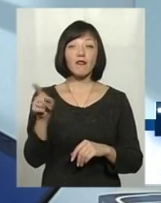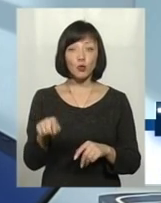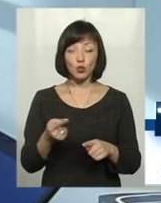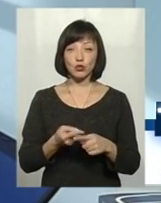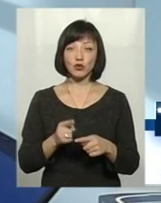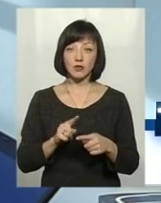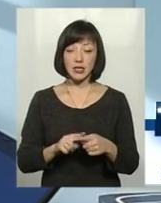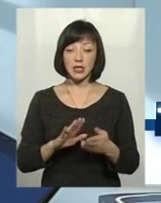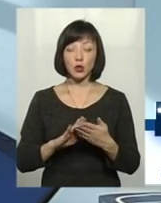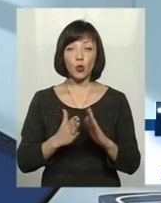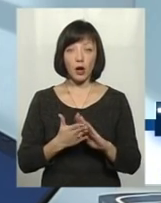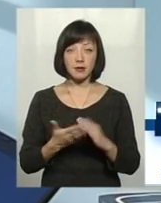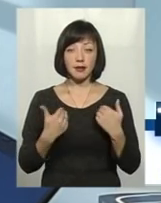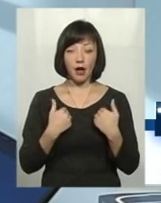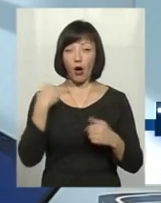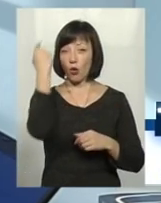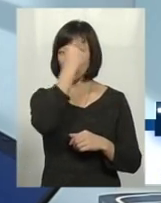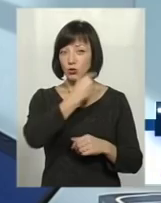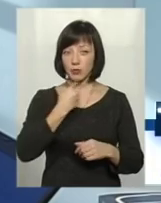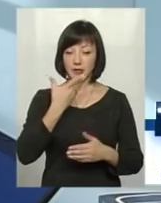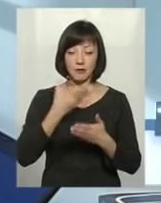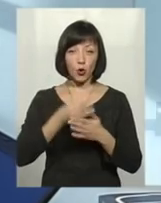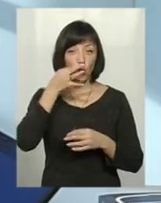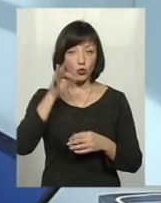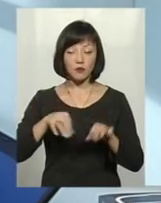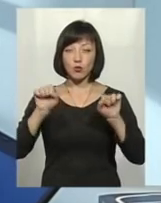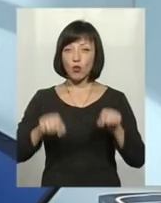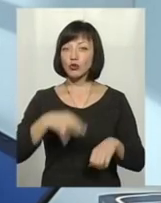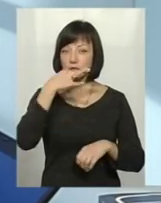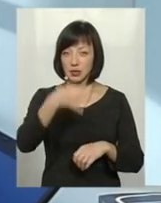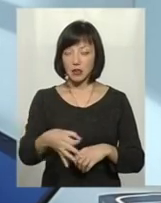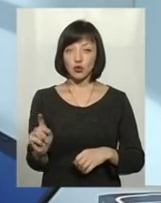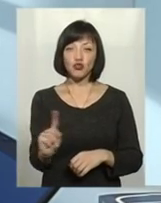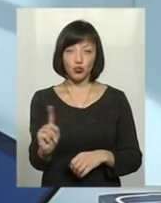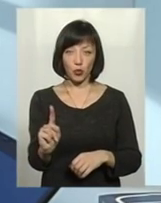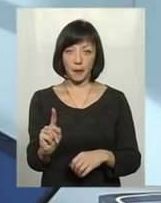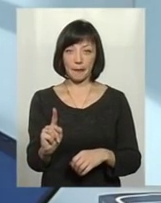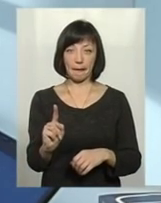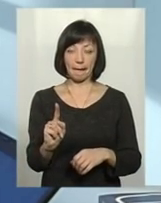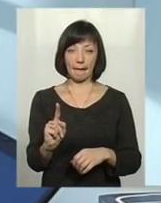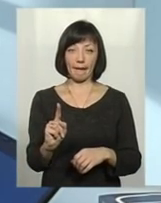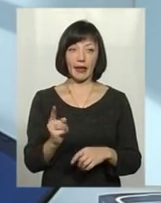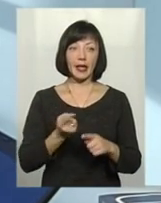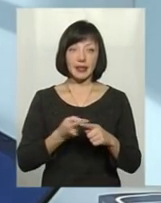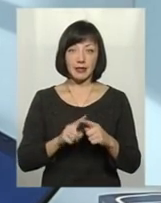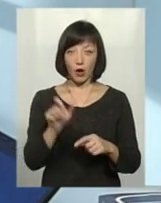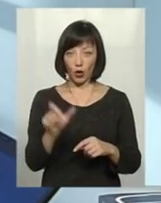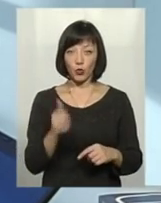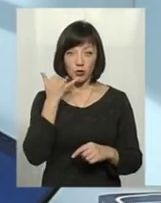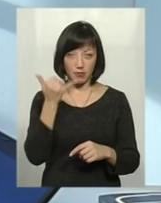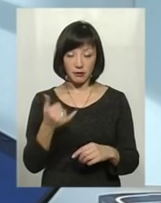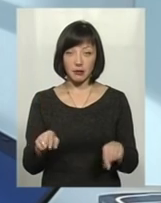чому ситуація, я особисто свого досвіду можу сказати, що от даний дозвонювач, він